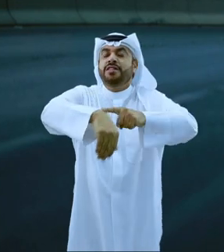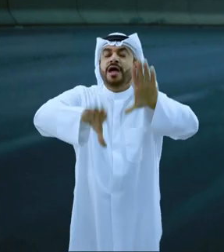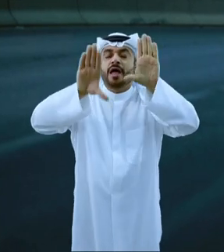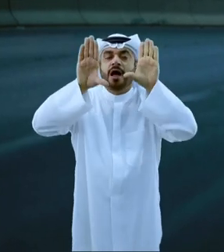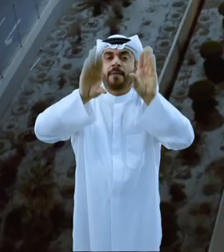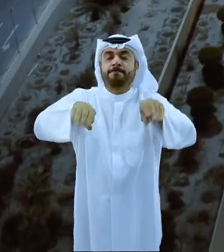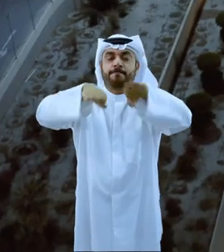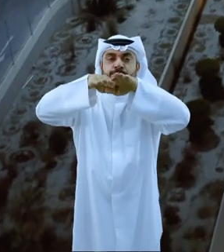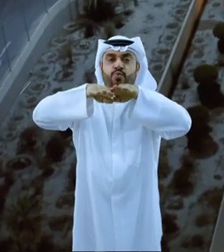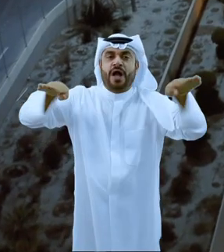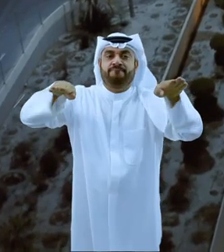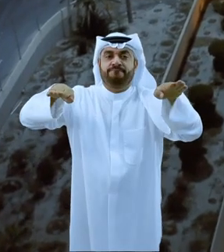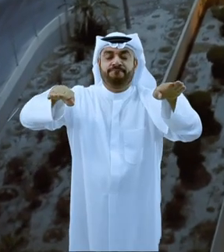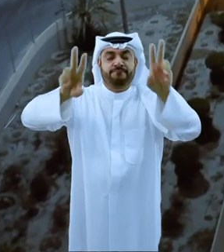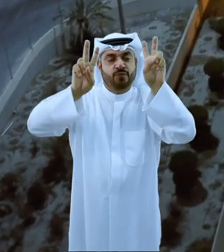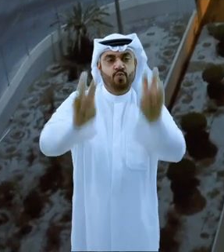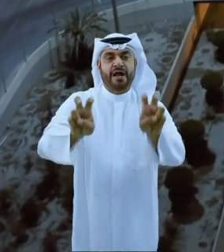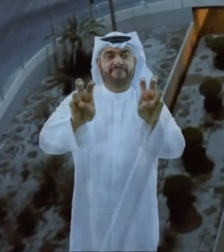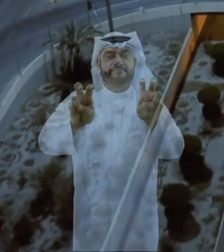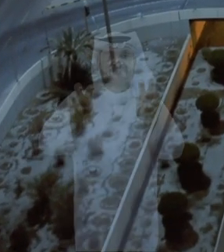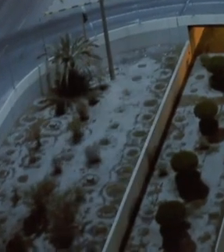يتوقف الزمن.